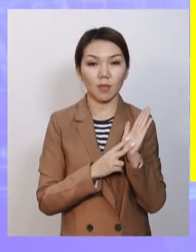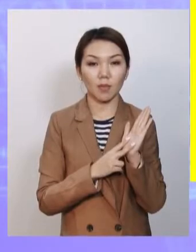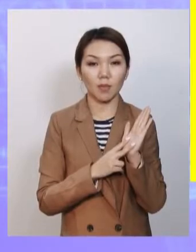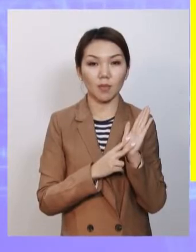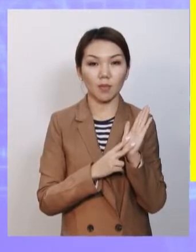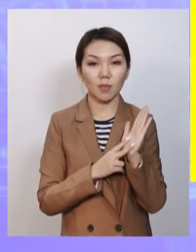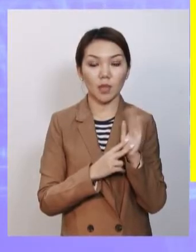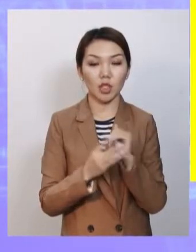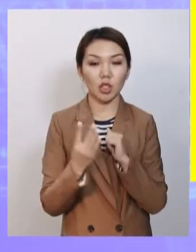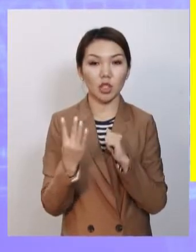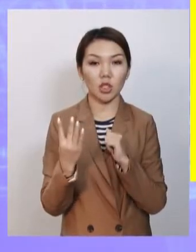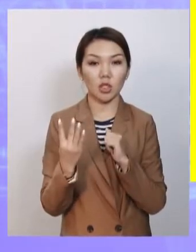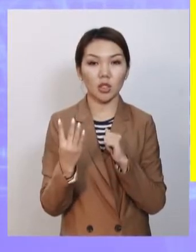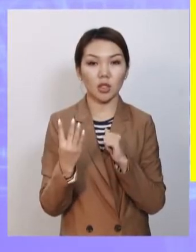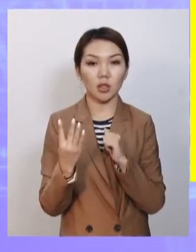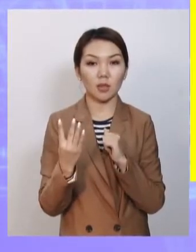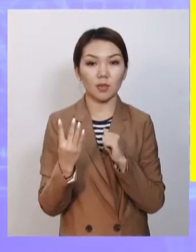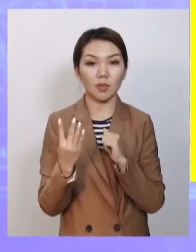74